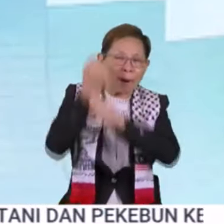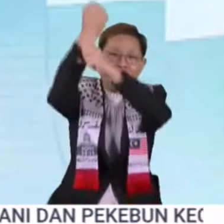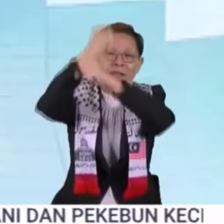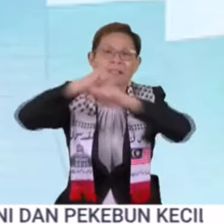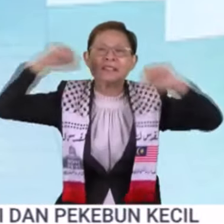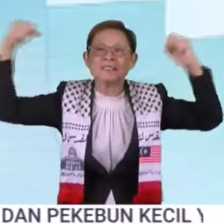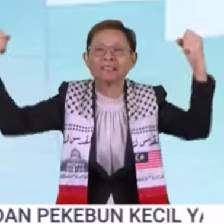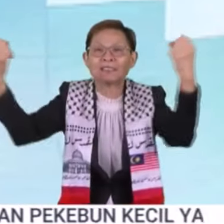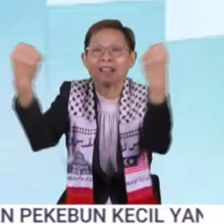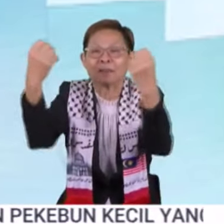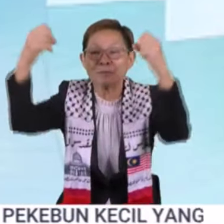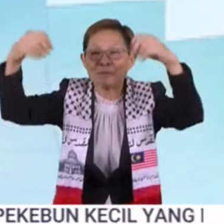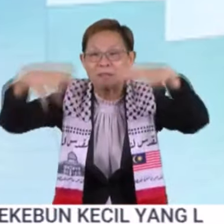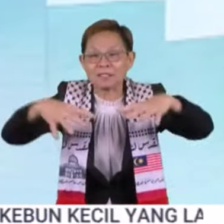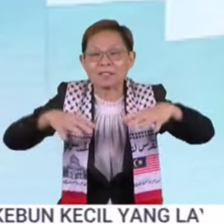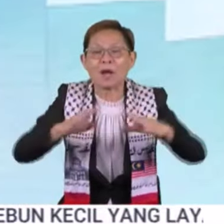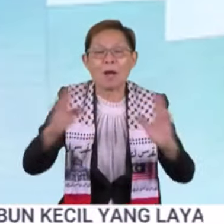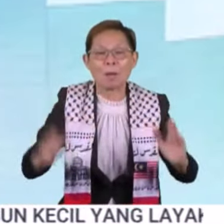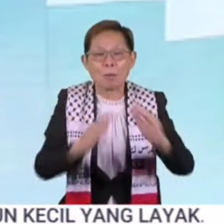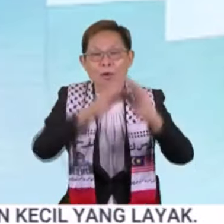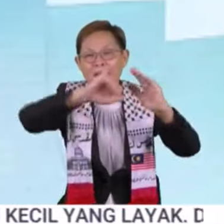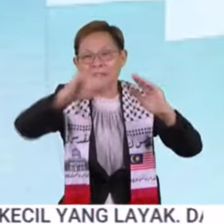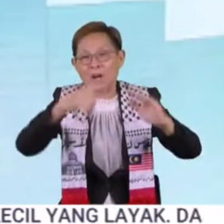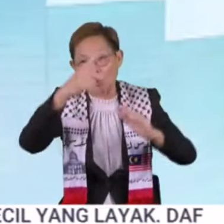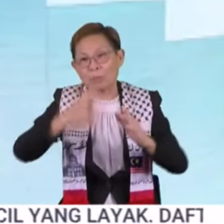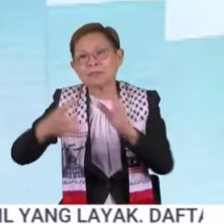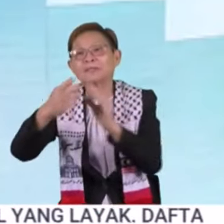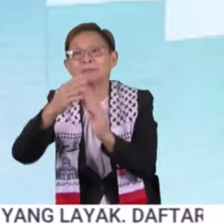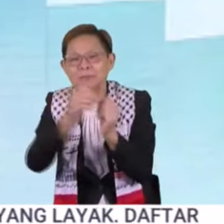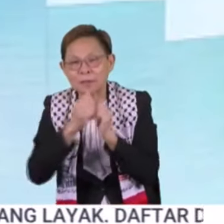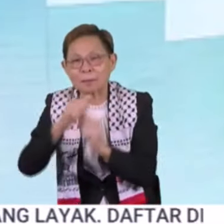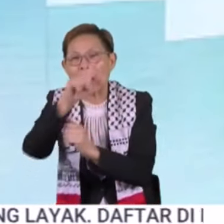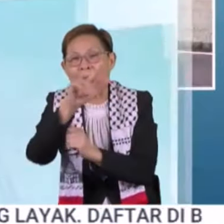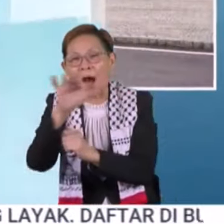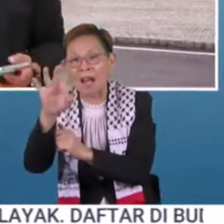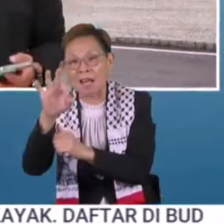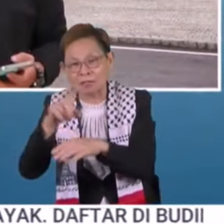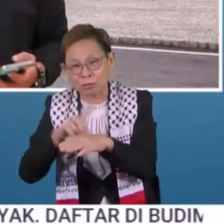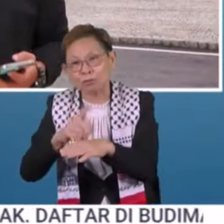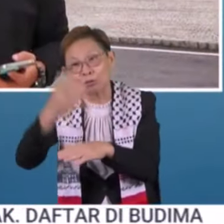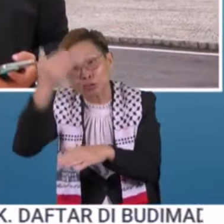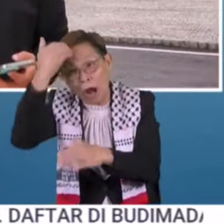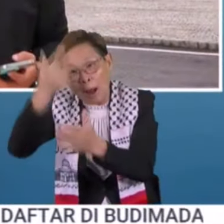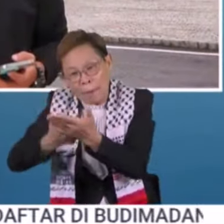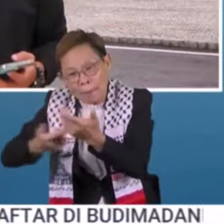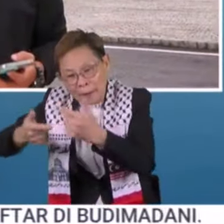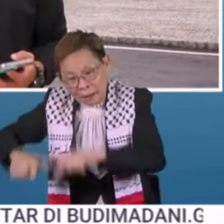Stadium Nasional Bukit Jalil. Bersama Alif Ashraf Kamano untuk perkembangan di sana. Silakan Alif.